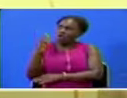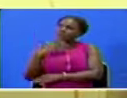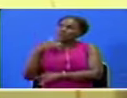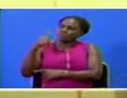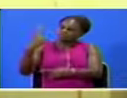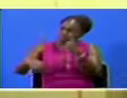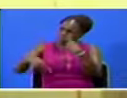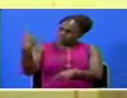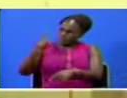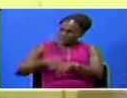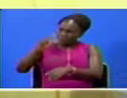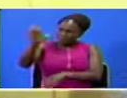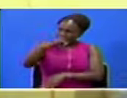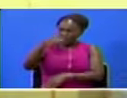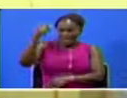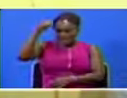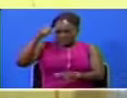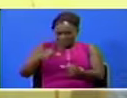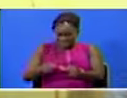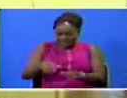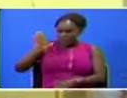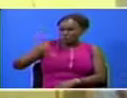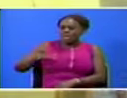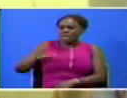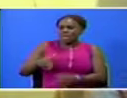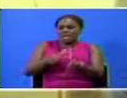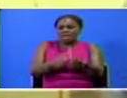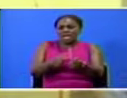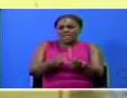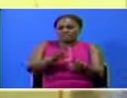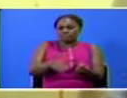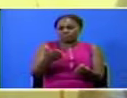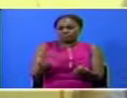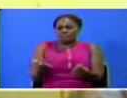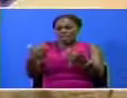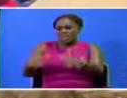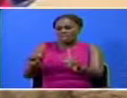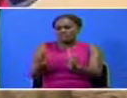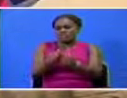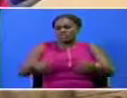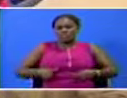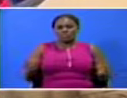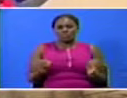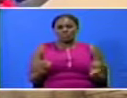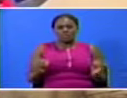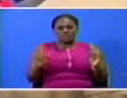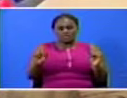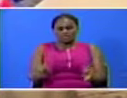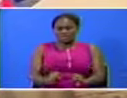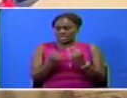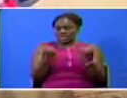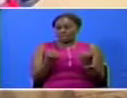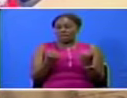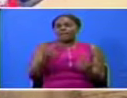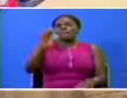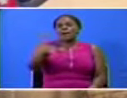ambapo akienda pale atukumbuke sisi wa mama ya kuchoma mahindi. Asituache na vijana wenzetu. Atakapokuwa kule